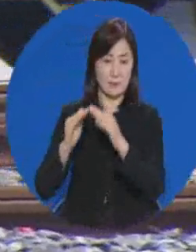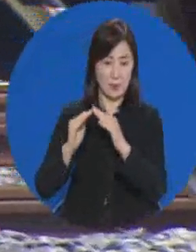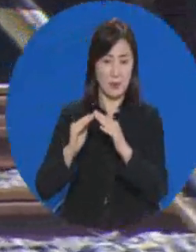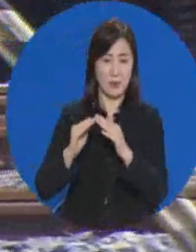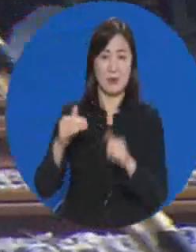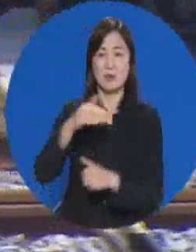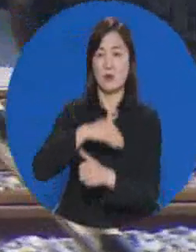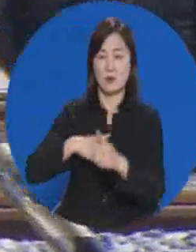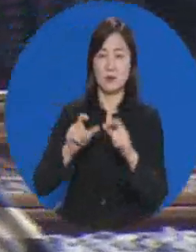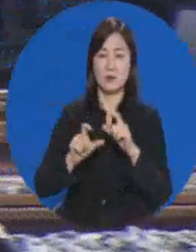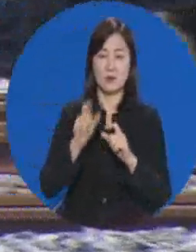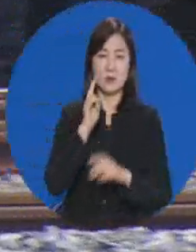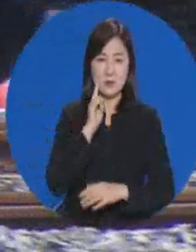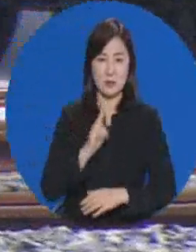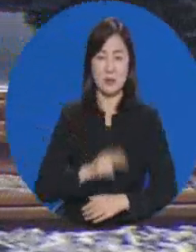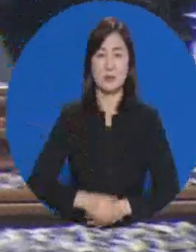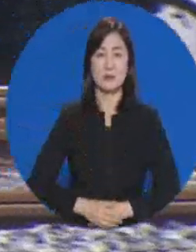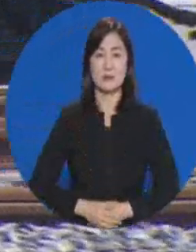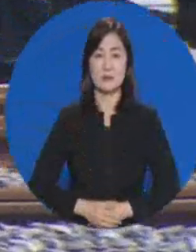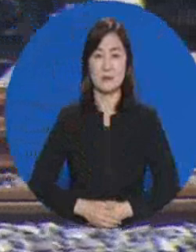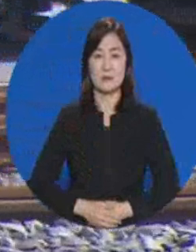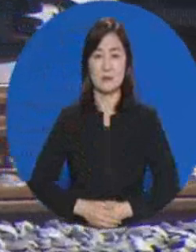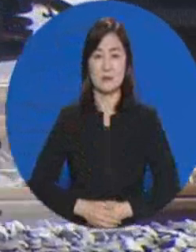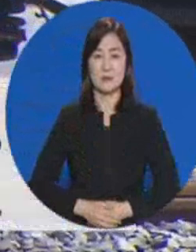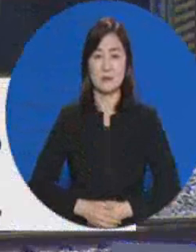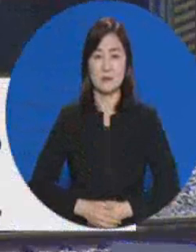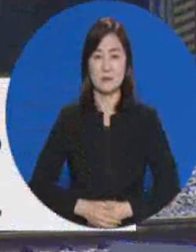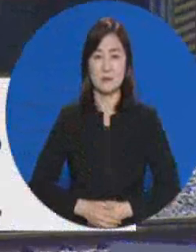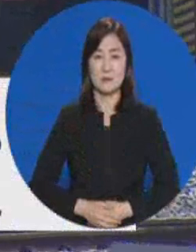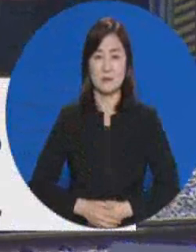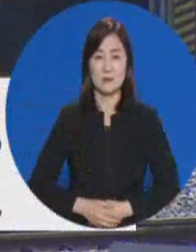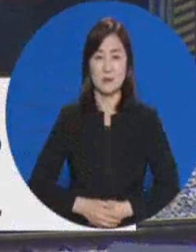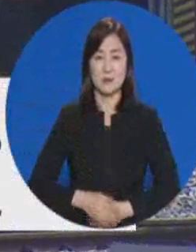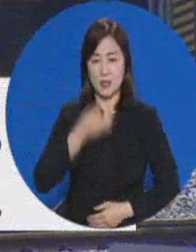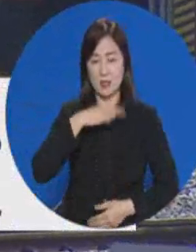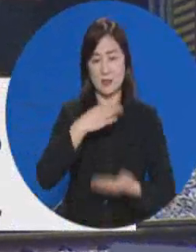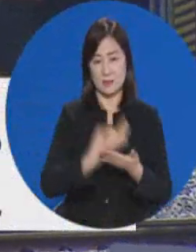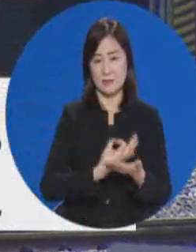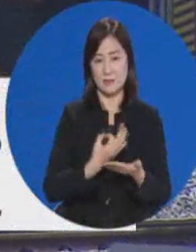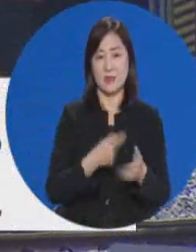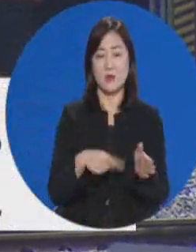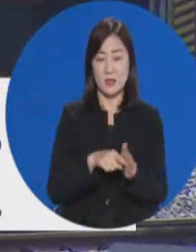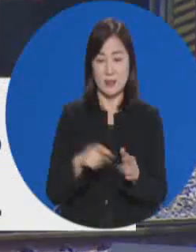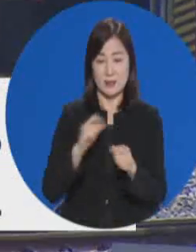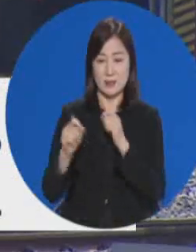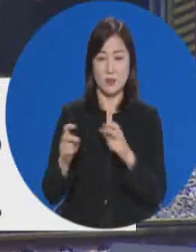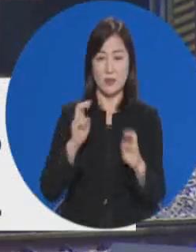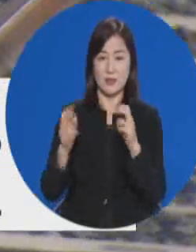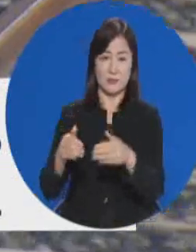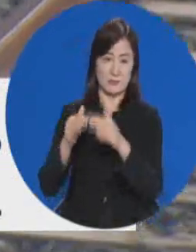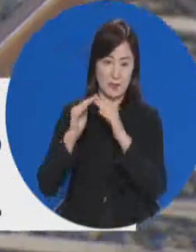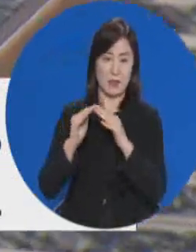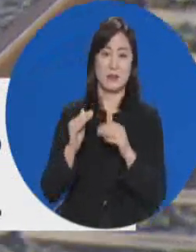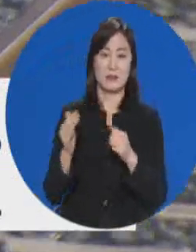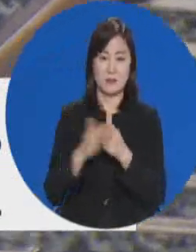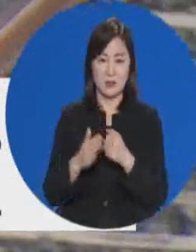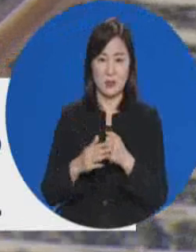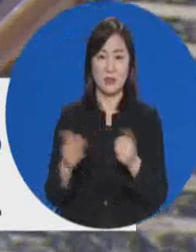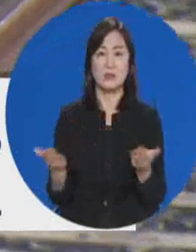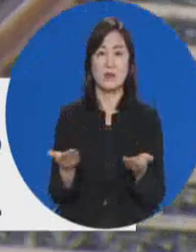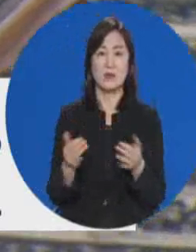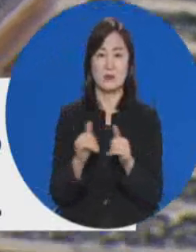더욱 악화되고 있다고 말합니다. 이윤을 남기기 위해서 자회사를 만들었고 하기 때문에 어쩔 수